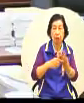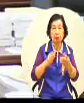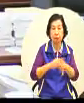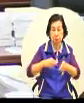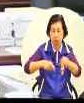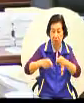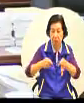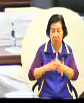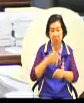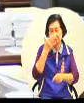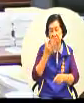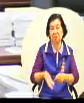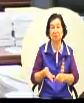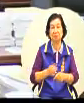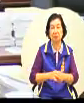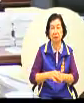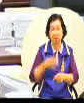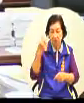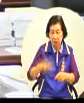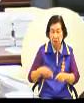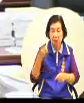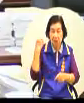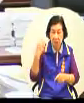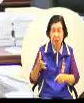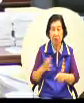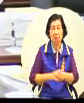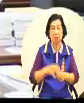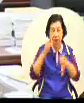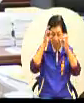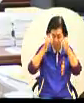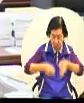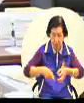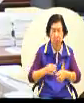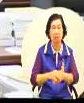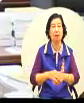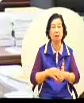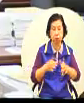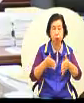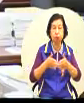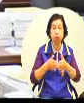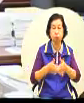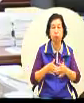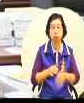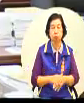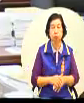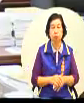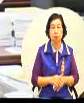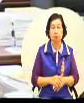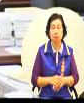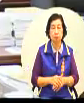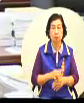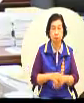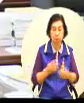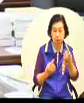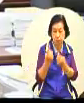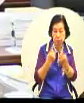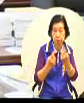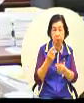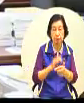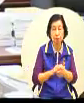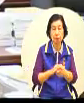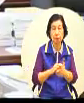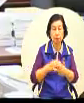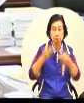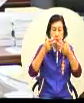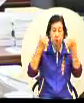讨，也希望主委有机会在中央部会参加任何原乡